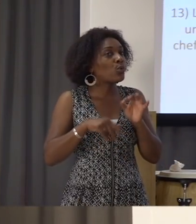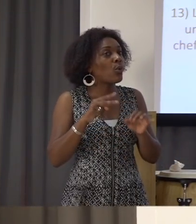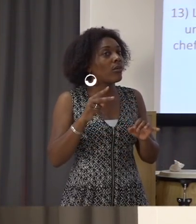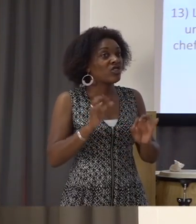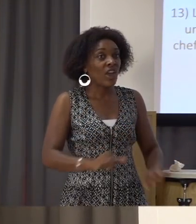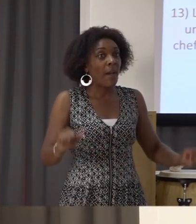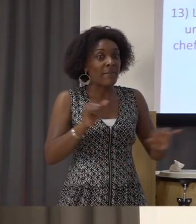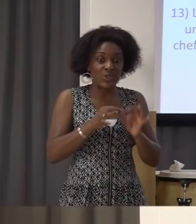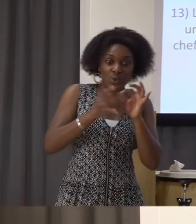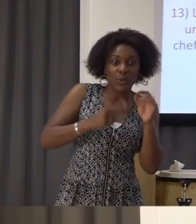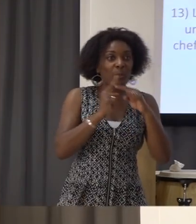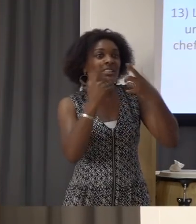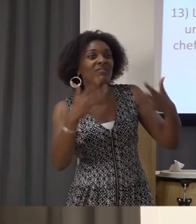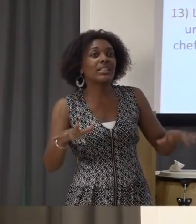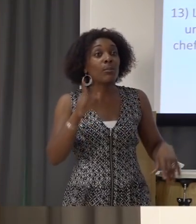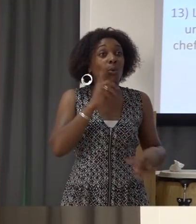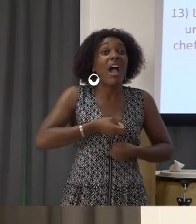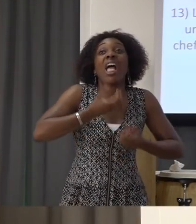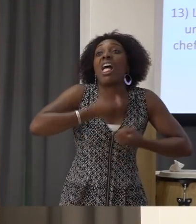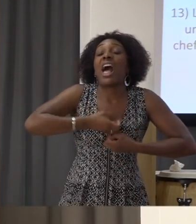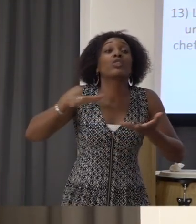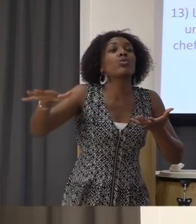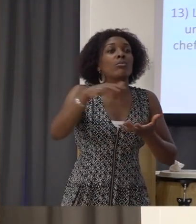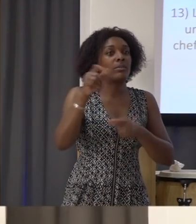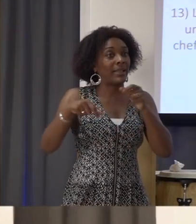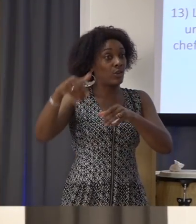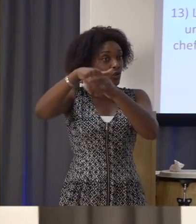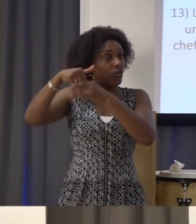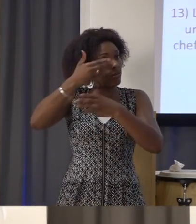bonnes oreilles. Vous n'avez pas parlé à la bonne personne.